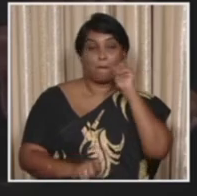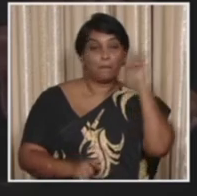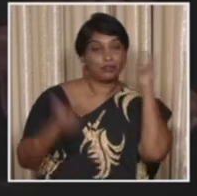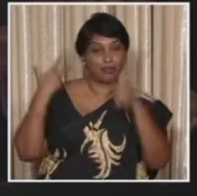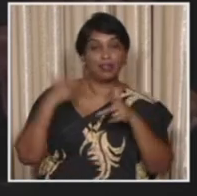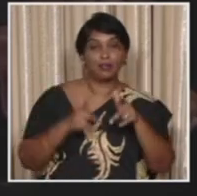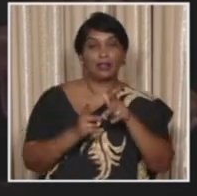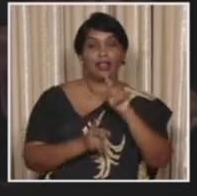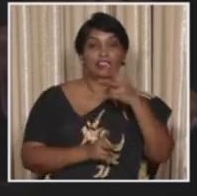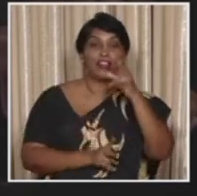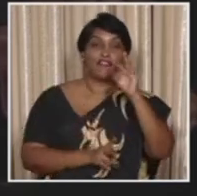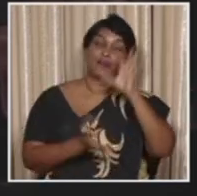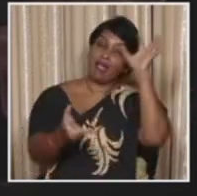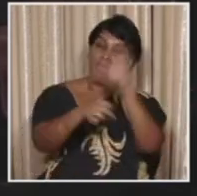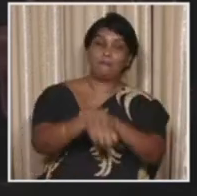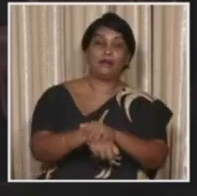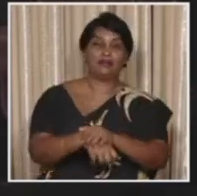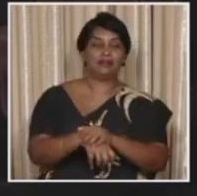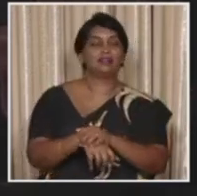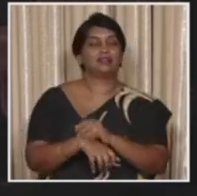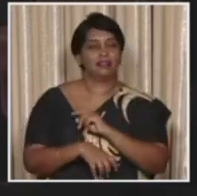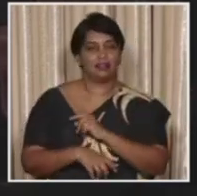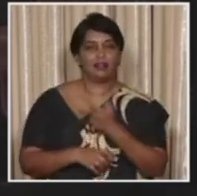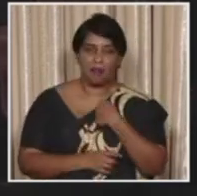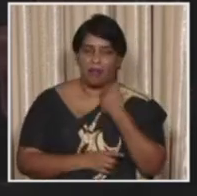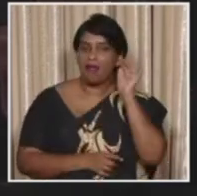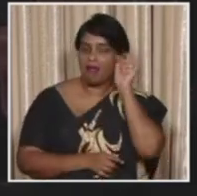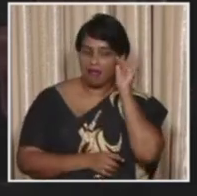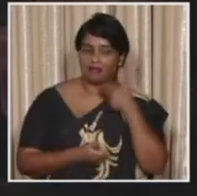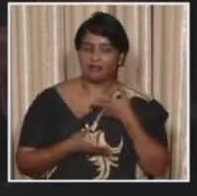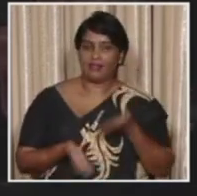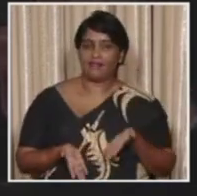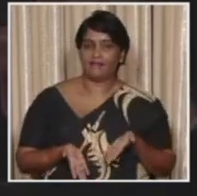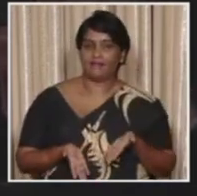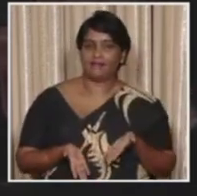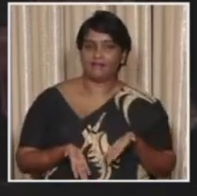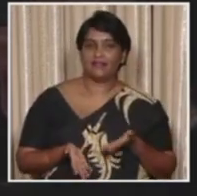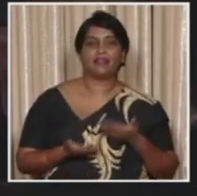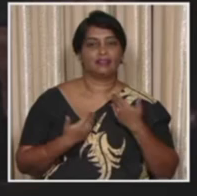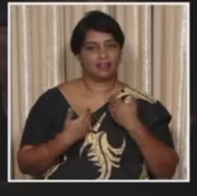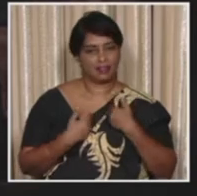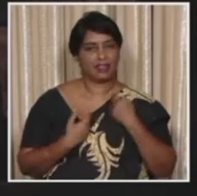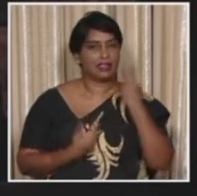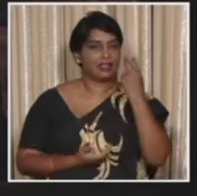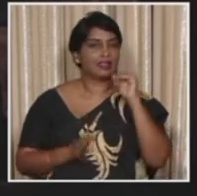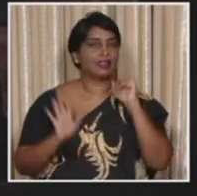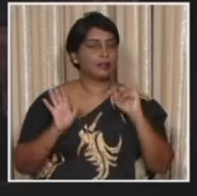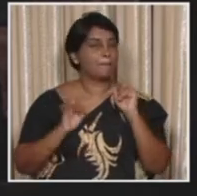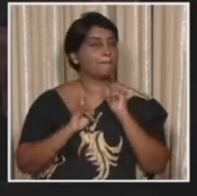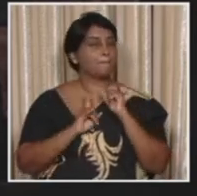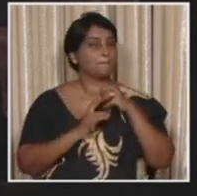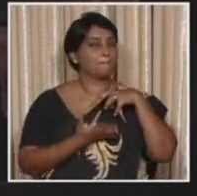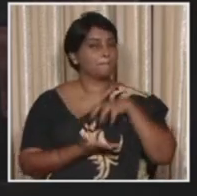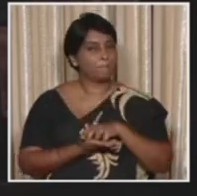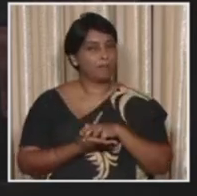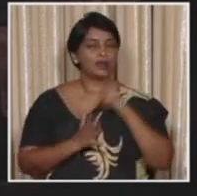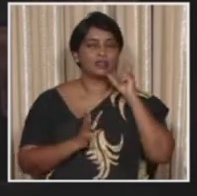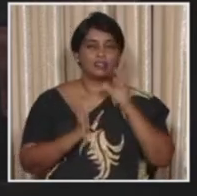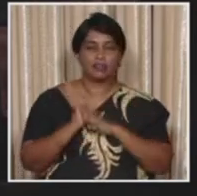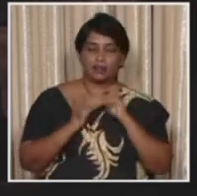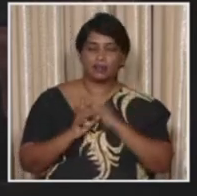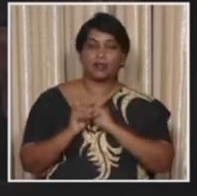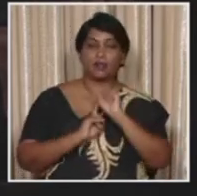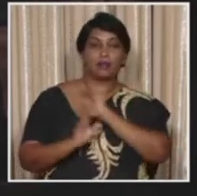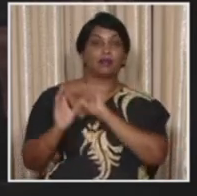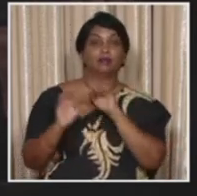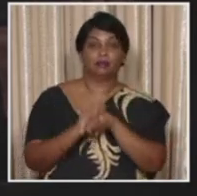desi wisi paham kah pangke. Epa mamat thag ni dia kalau kata naik. Epa mamat edas hai pradi sabawi nagar sabawi parlimen tu elah mamai itu